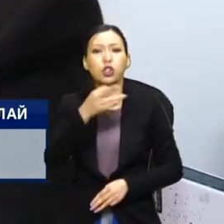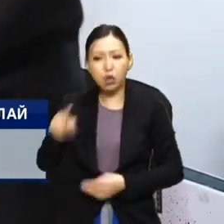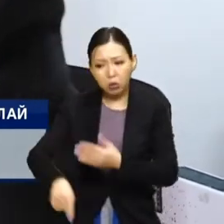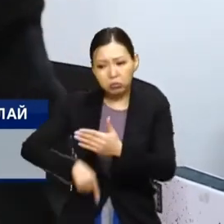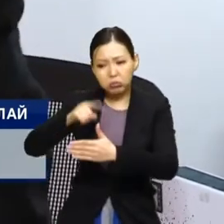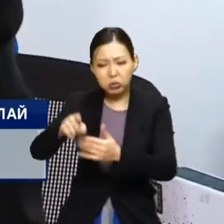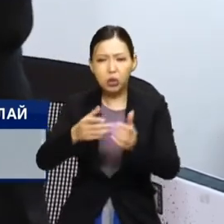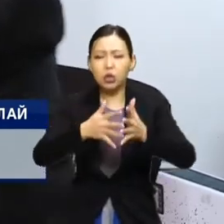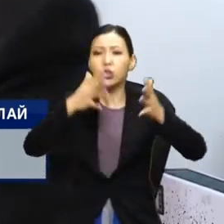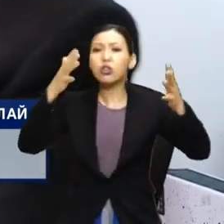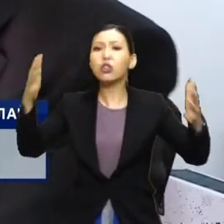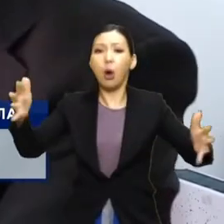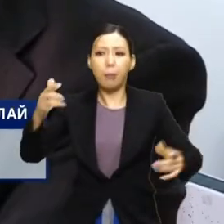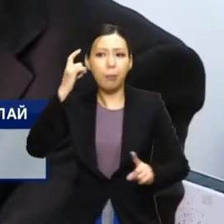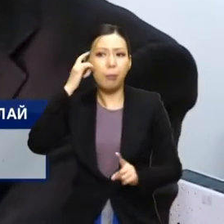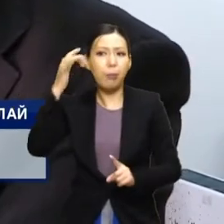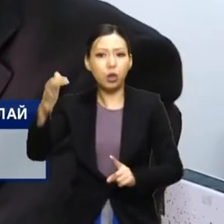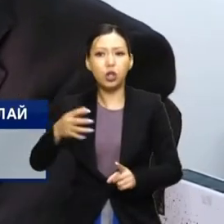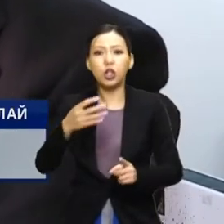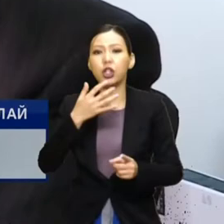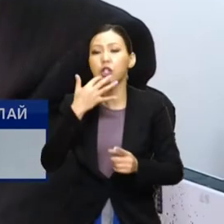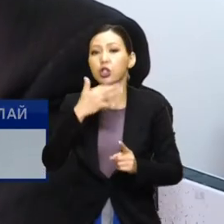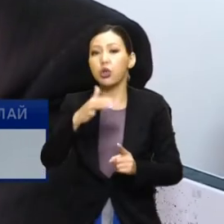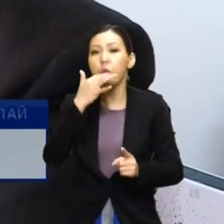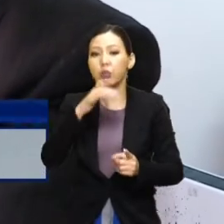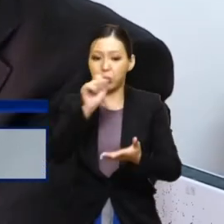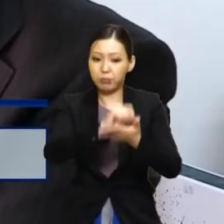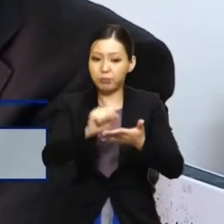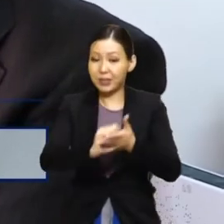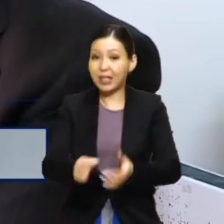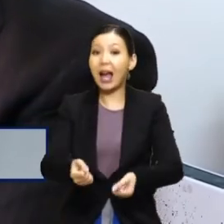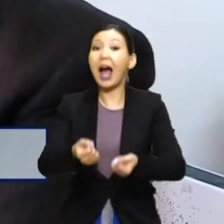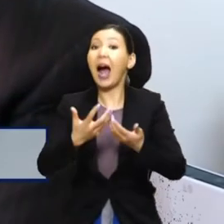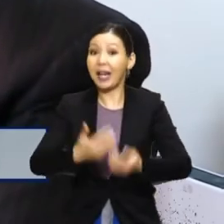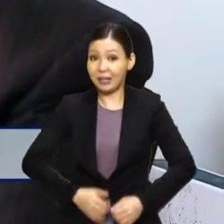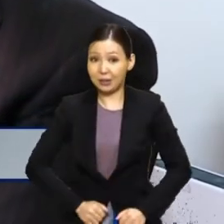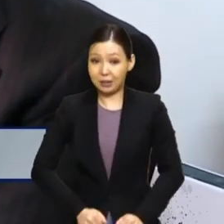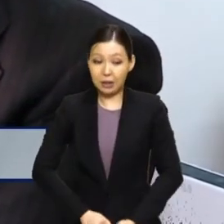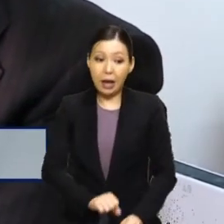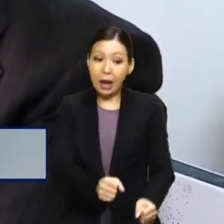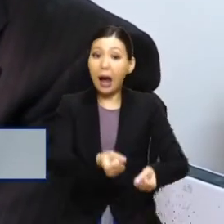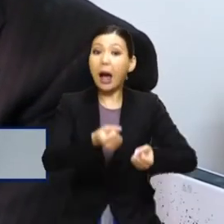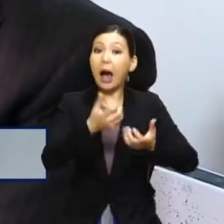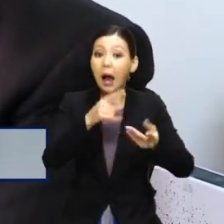хүрээнд одоо бодлогын зөвлөмж гаргадаг. Тэр зөвлөмжөө бол засгийн газар